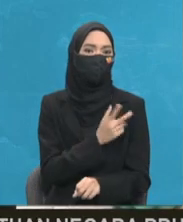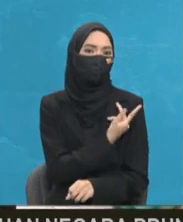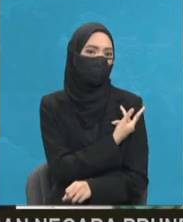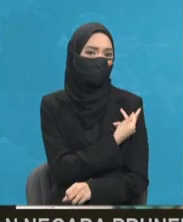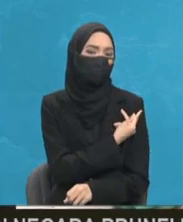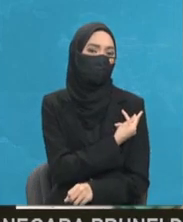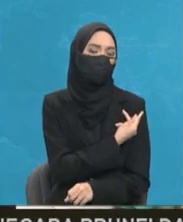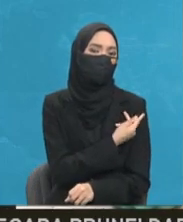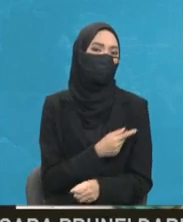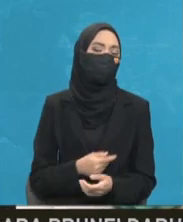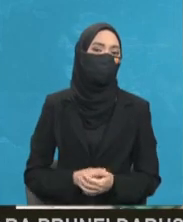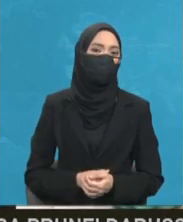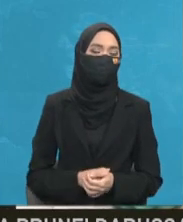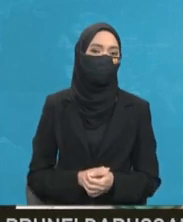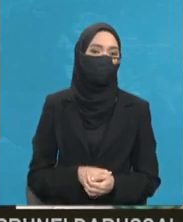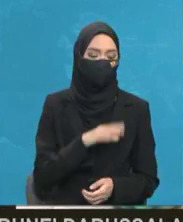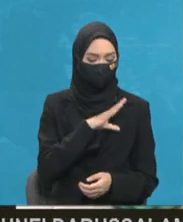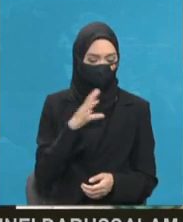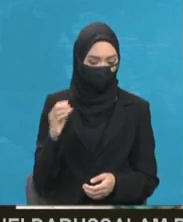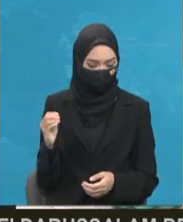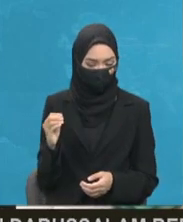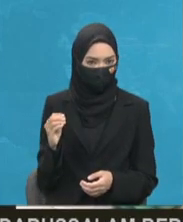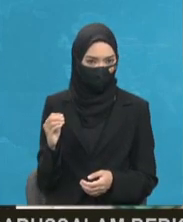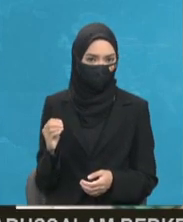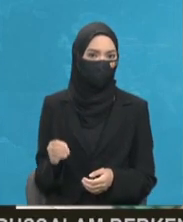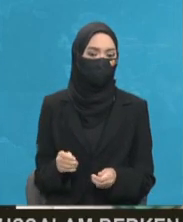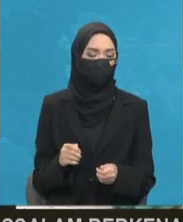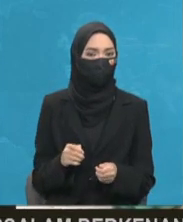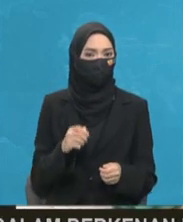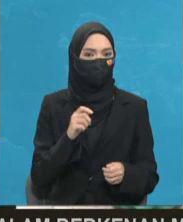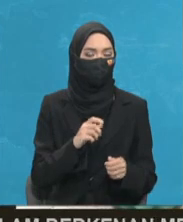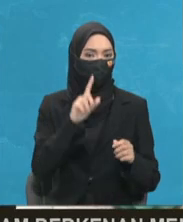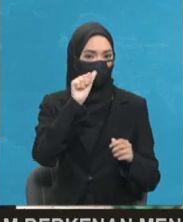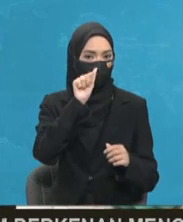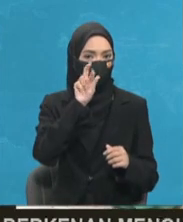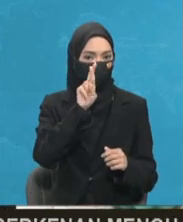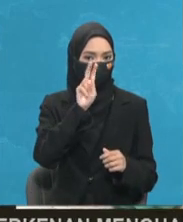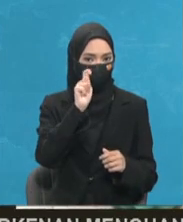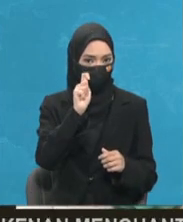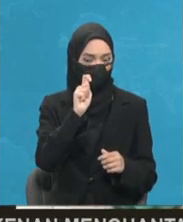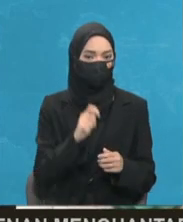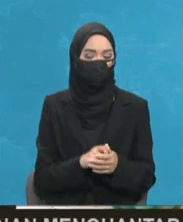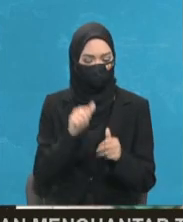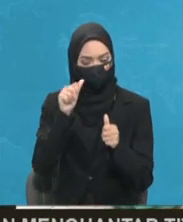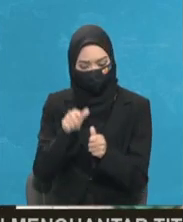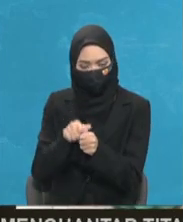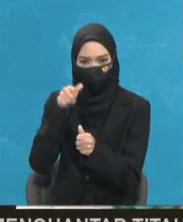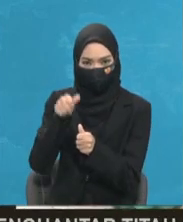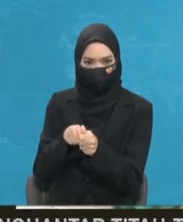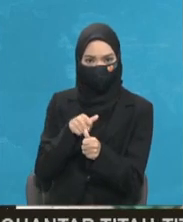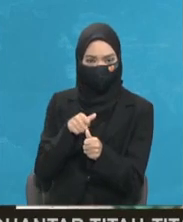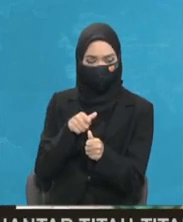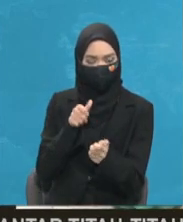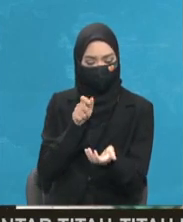dan membuat ujian saringan antigen rapid test secara berkala setiap